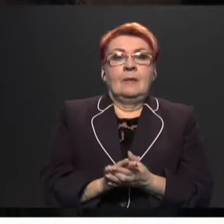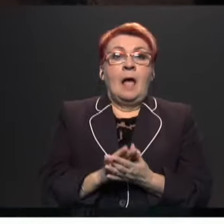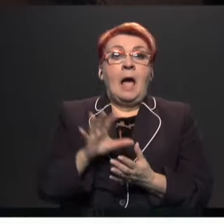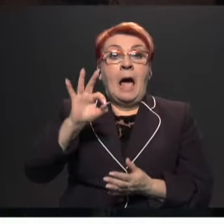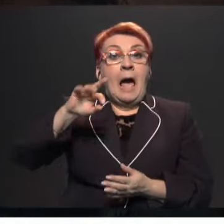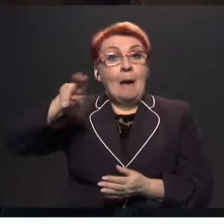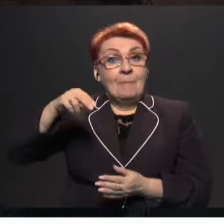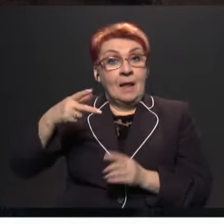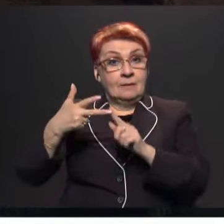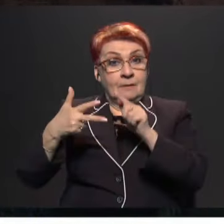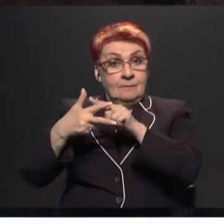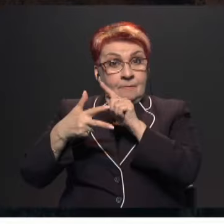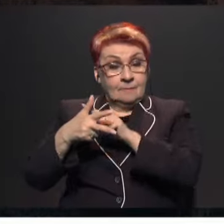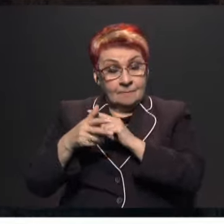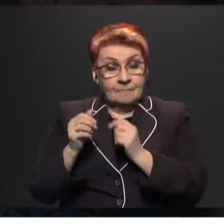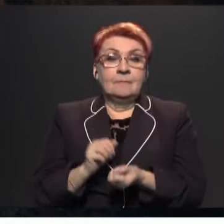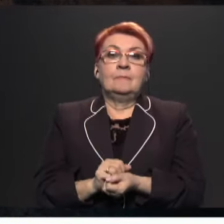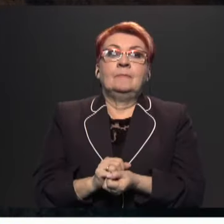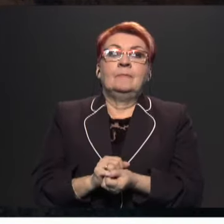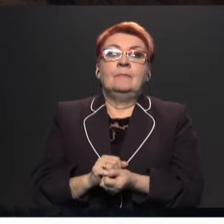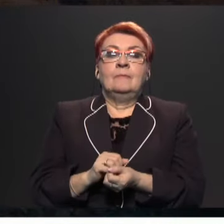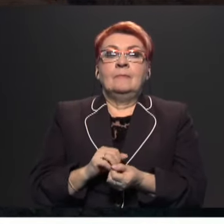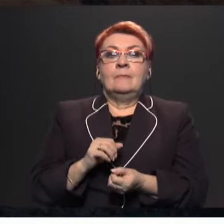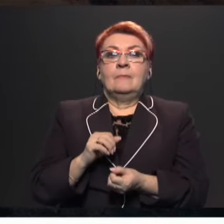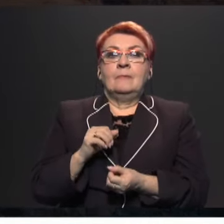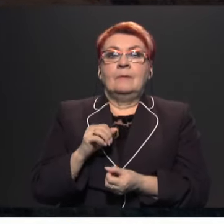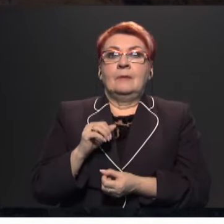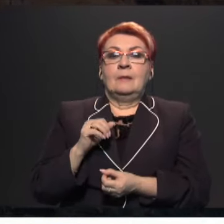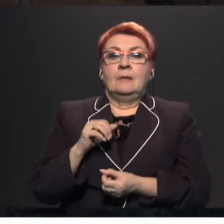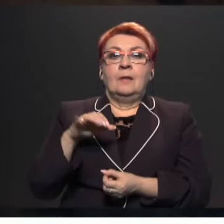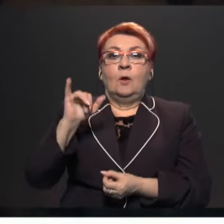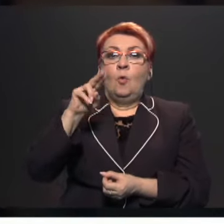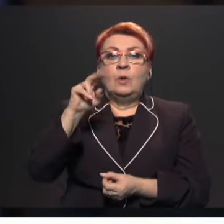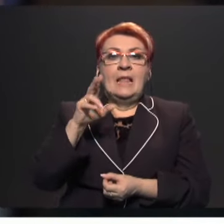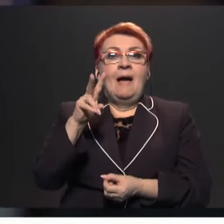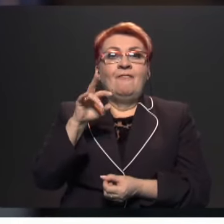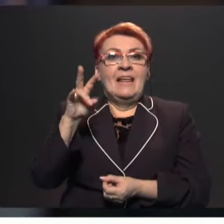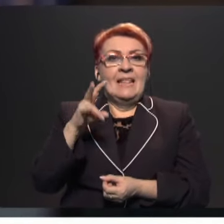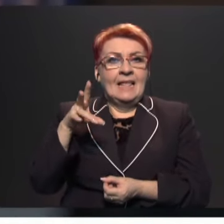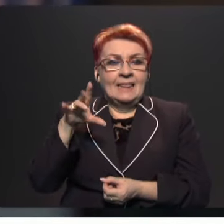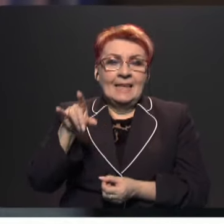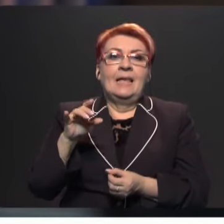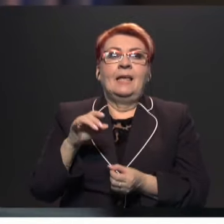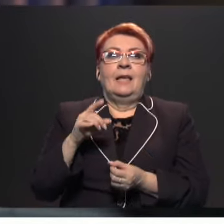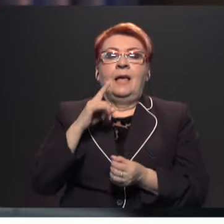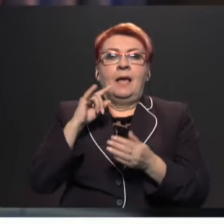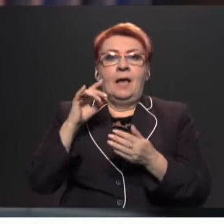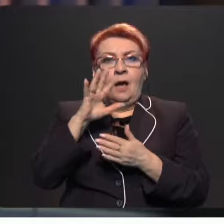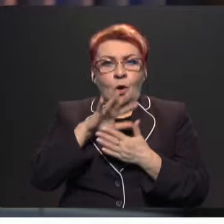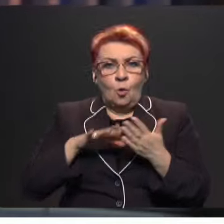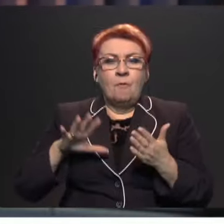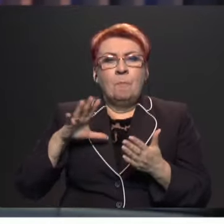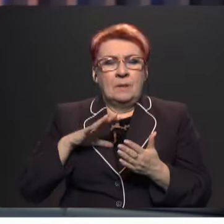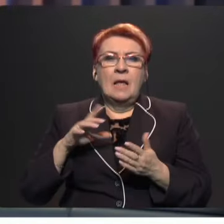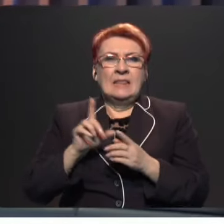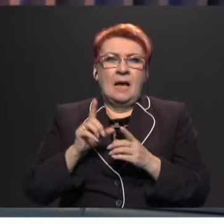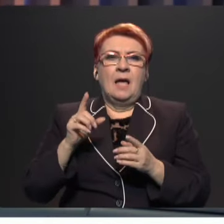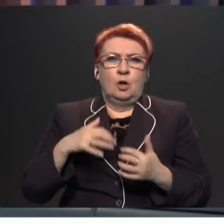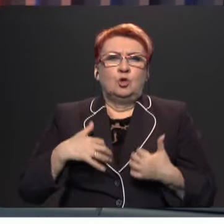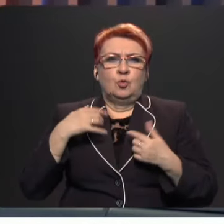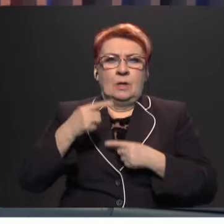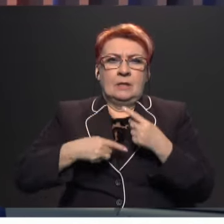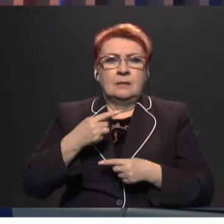правила. Не вкушать идоложертвенного, удавленины и кровь. была такая жуткая традиция, и сейчас